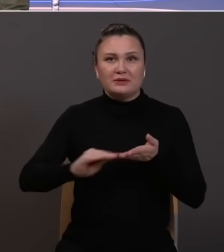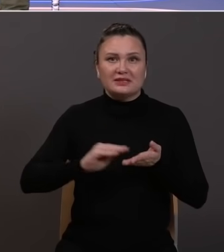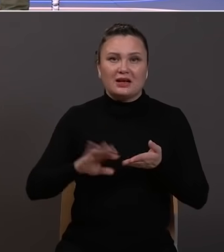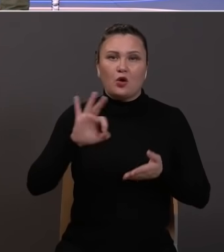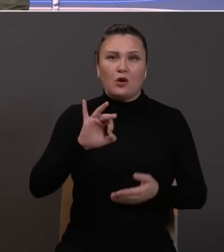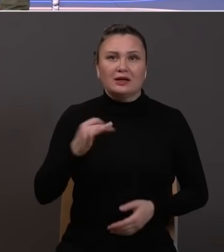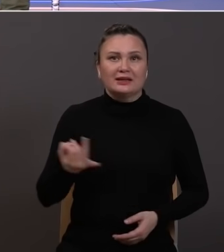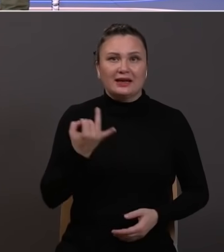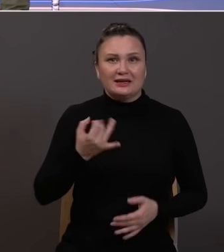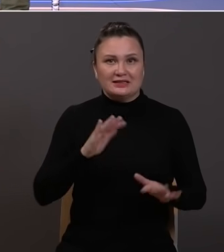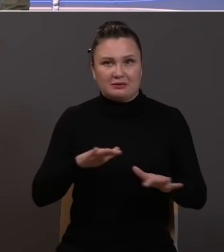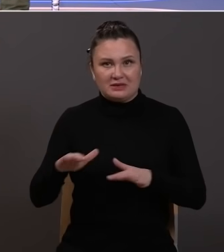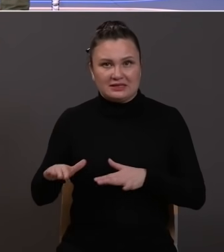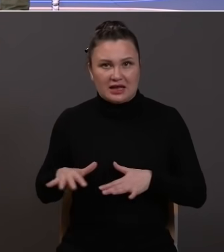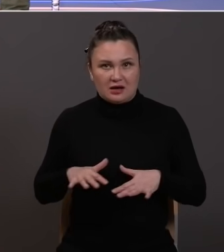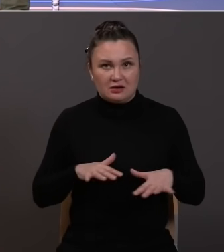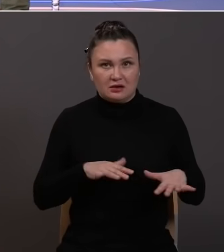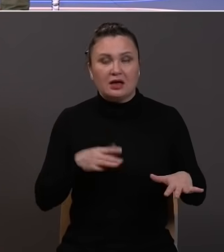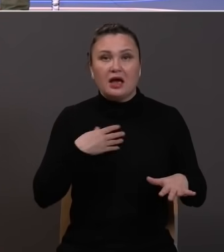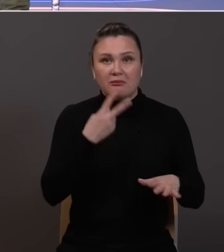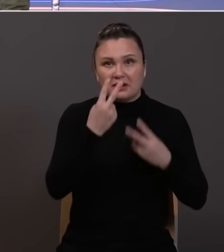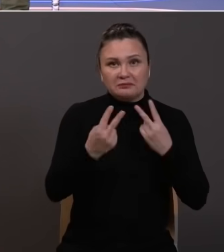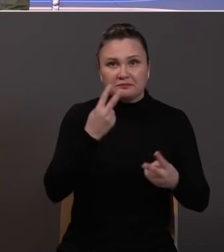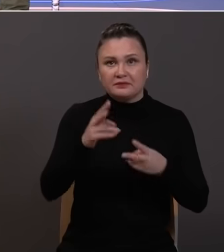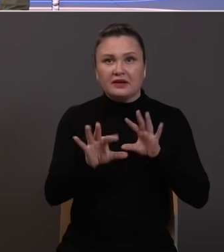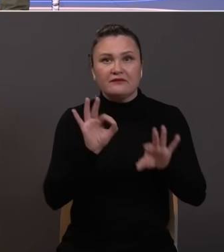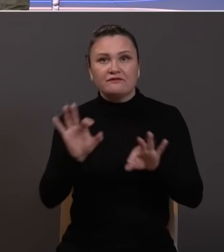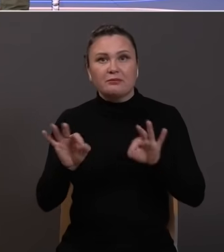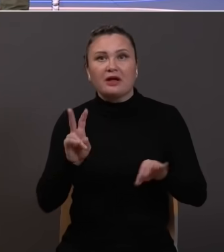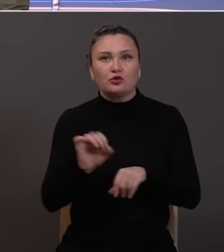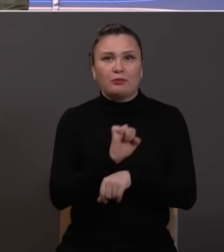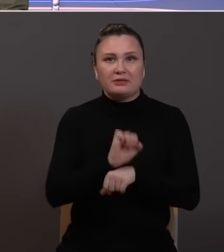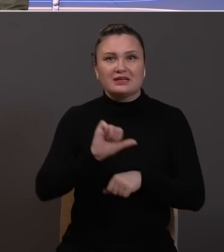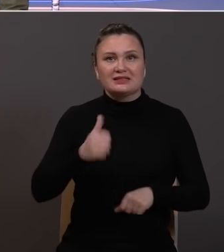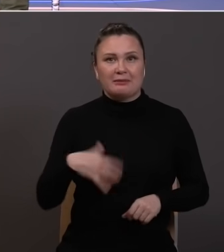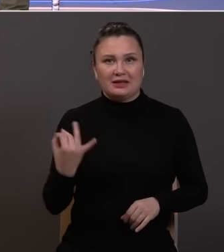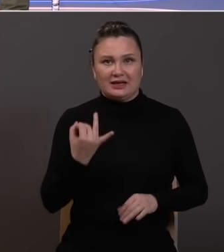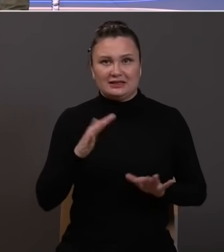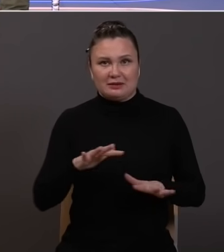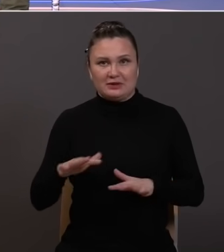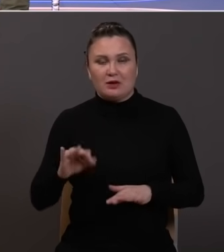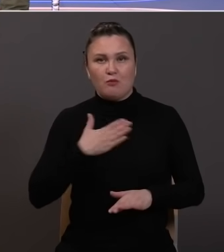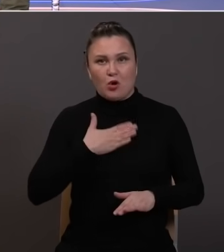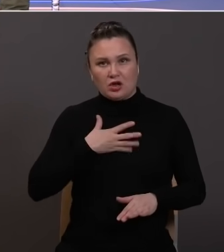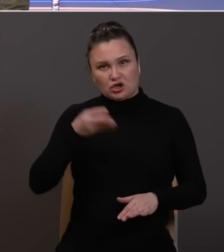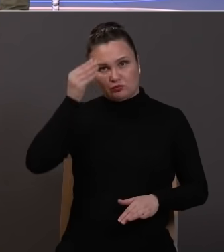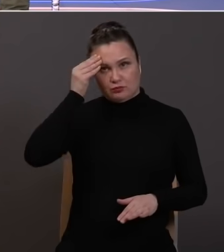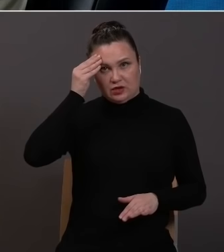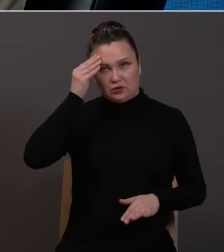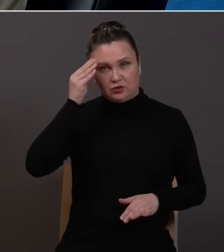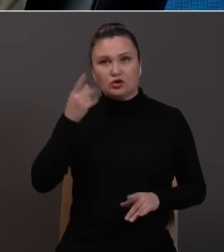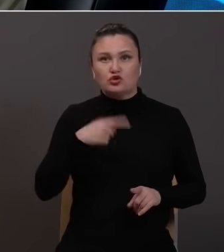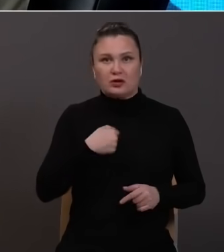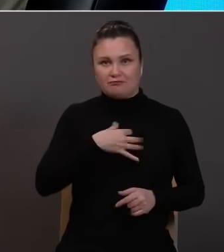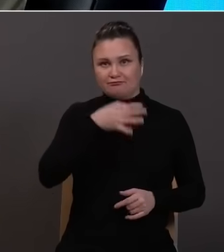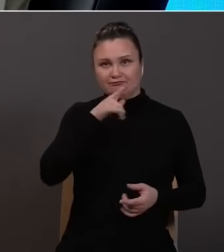писали об интересных местах, и мы выбирали так называемого победителя с самым интересным местом, по нашему субъективному мнению, которое